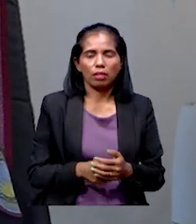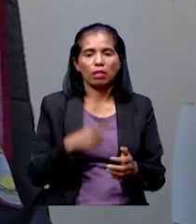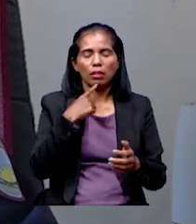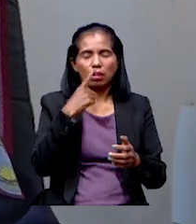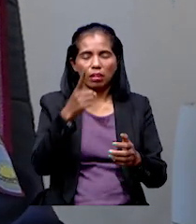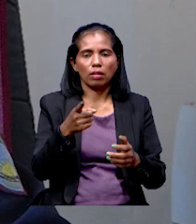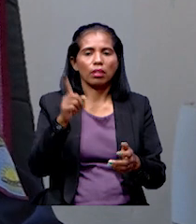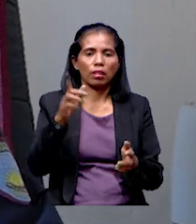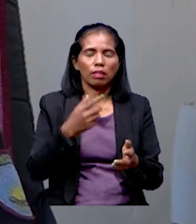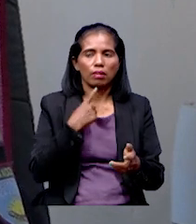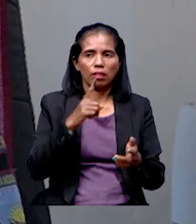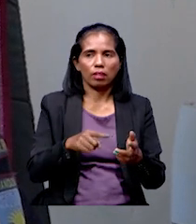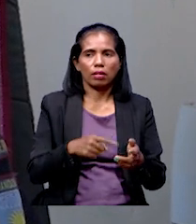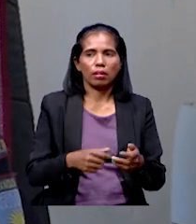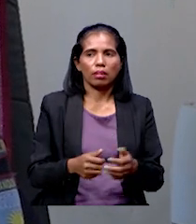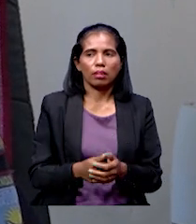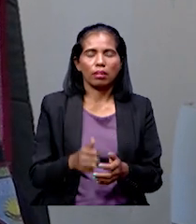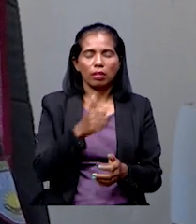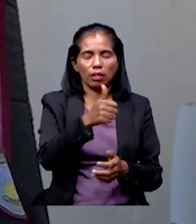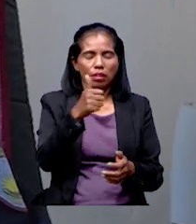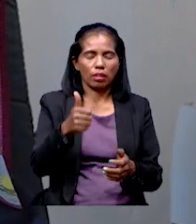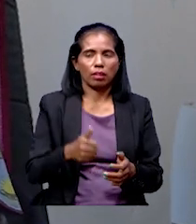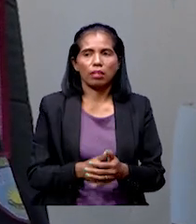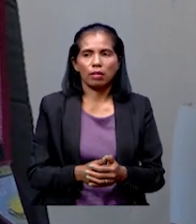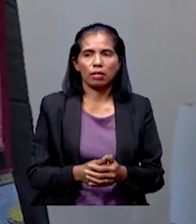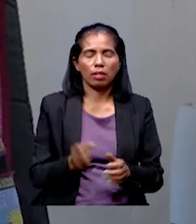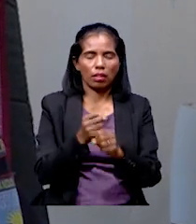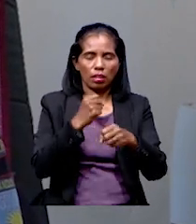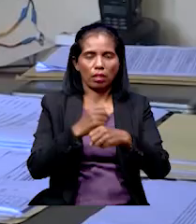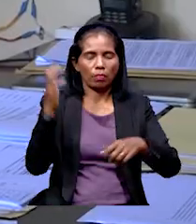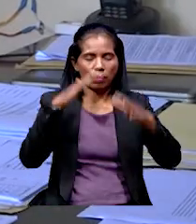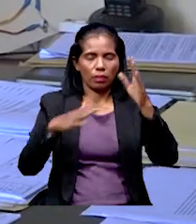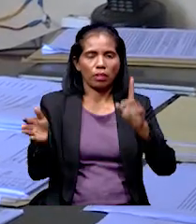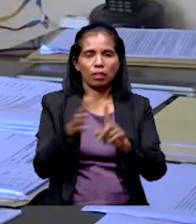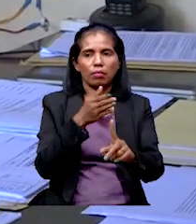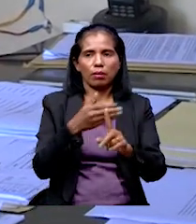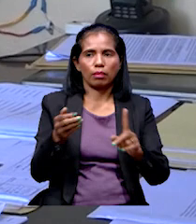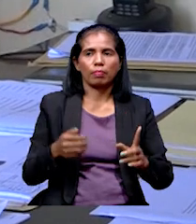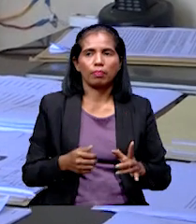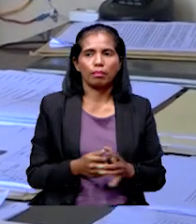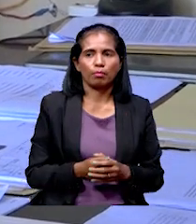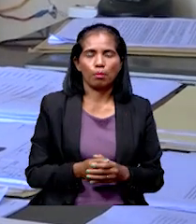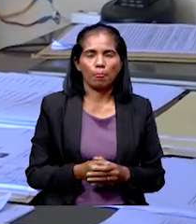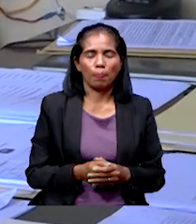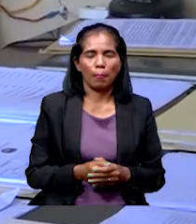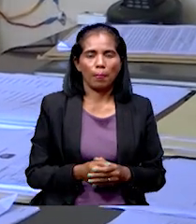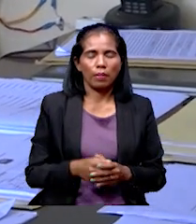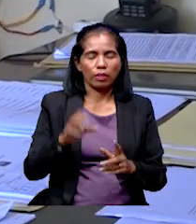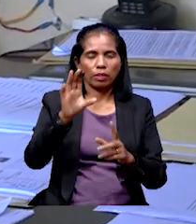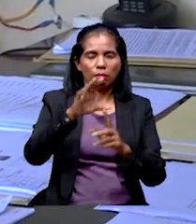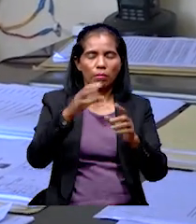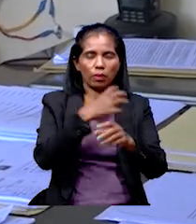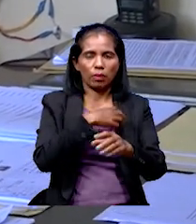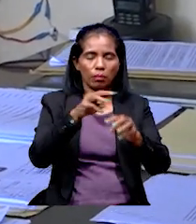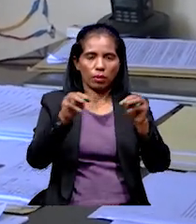hatu malu, ideia de defender ninguém bem nem candidato. Então isso mais pronto se a baco malu. Antes nem comando penitenciário município